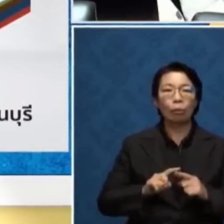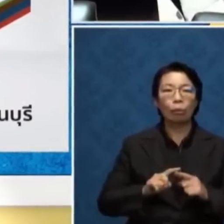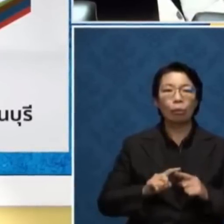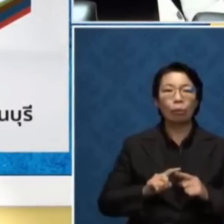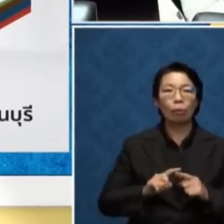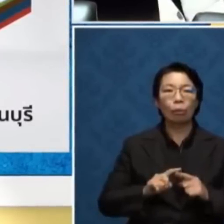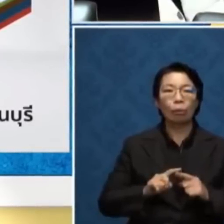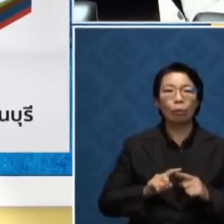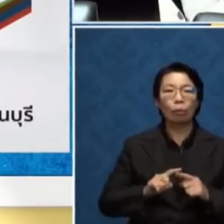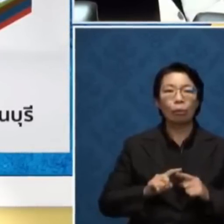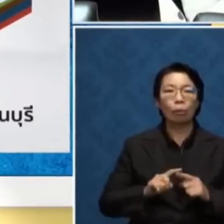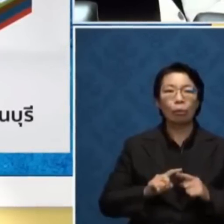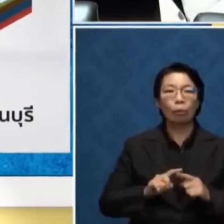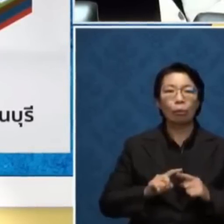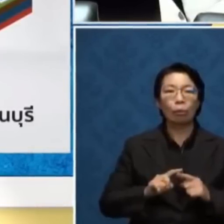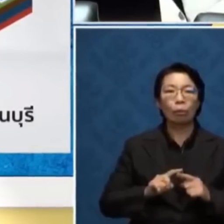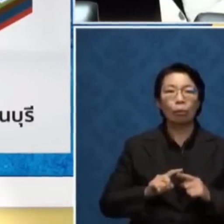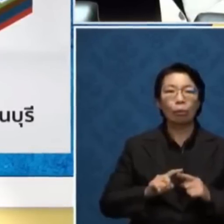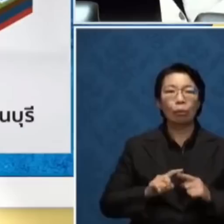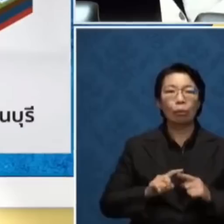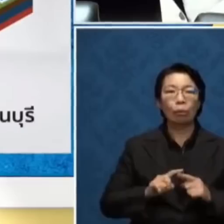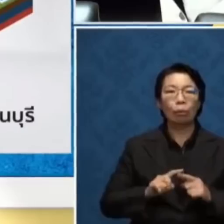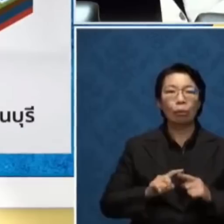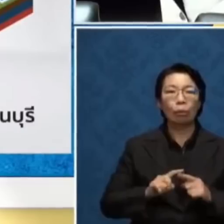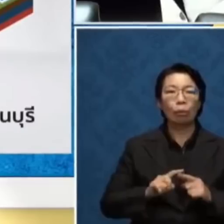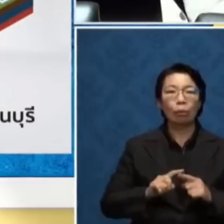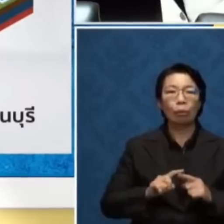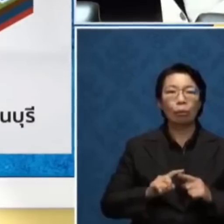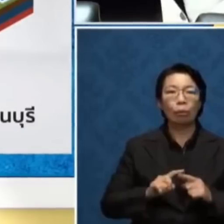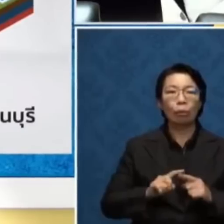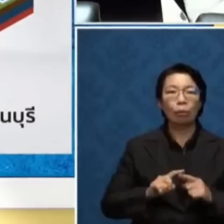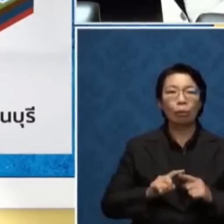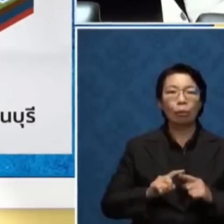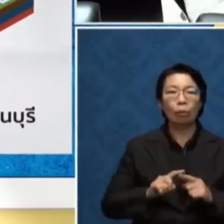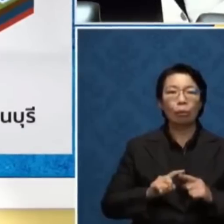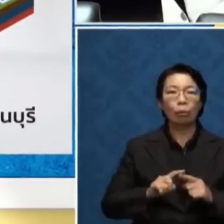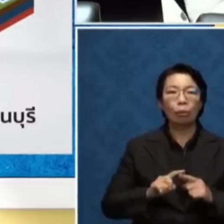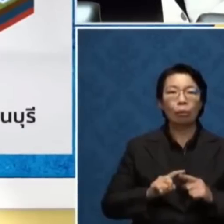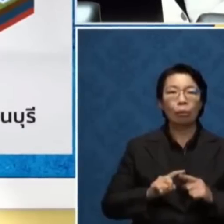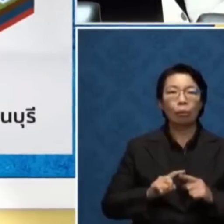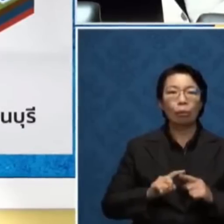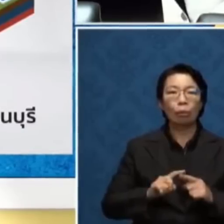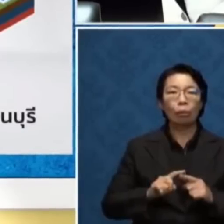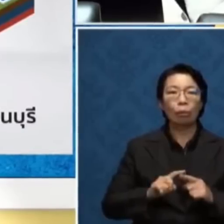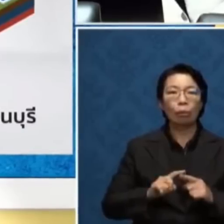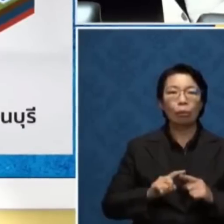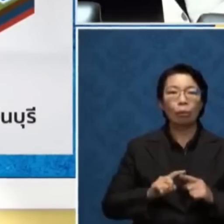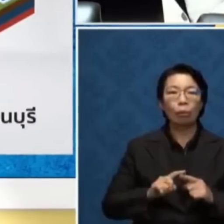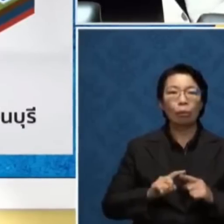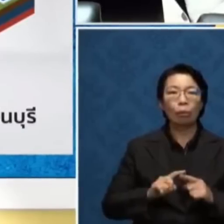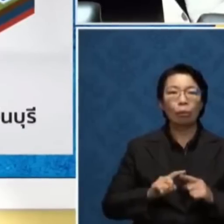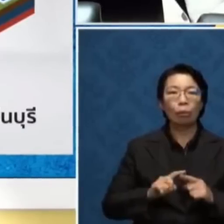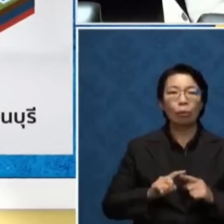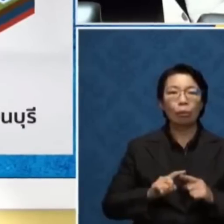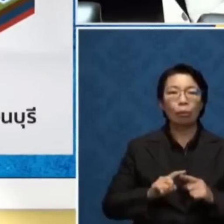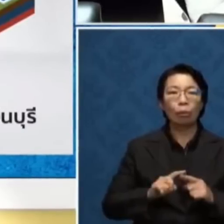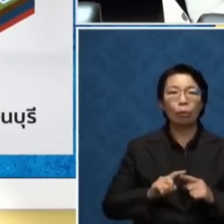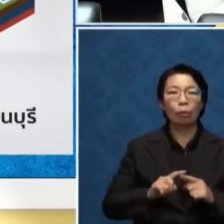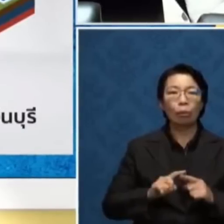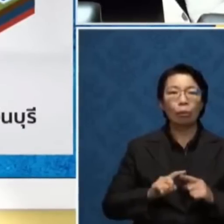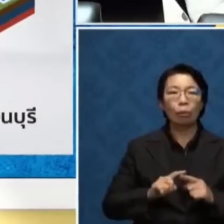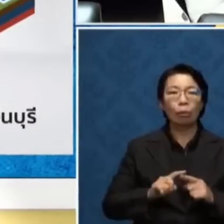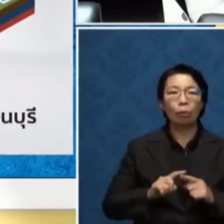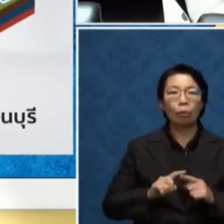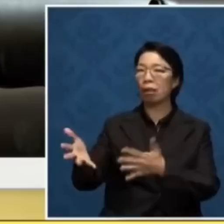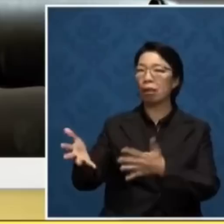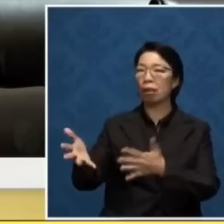ประสงค์ค่ะเพื่อส่งเสริมให้ผู้ผลิตไฟฟ้าขนาดเล็กเข้ามามีส่วนในการผลิตไฟฟ้าแต่ในกรณีโรงไฟฟ้า